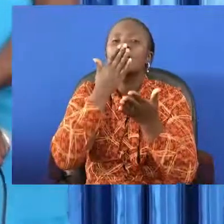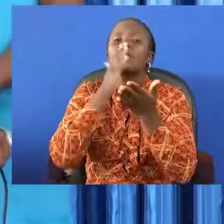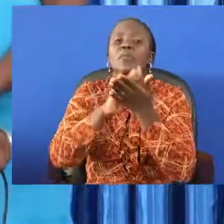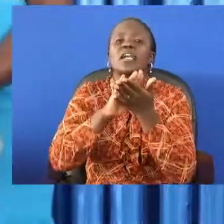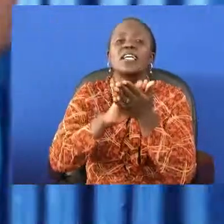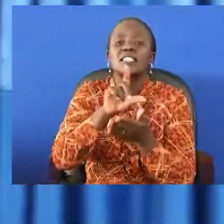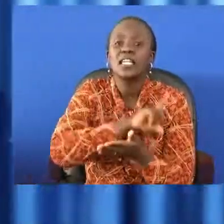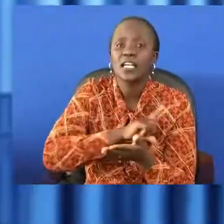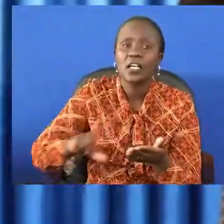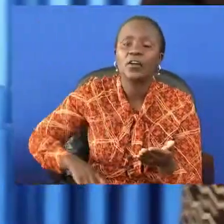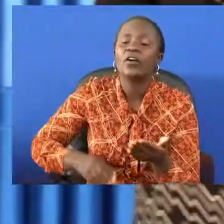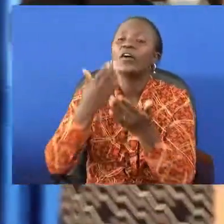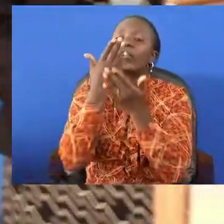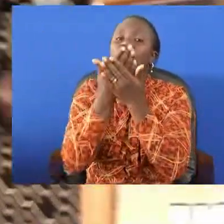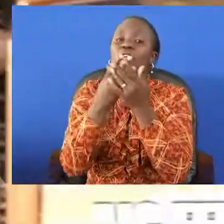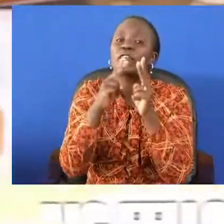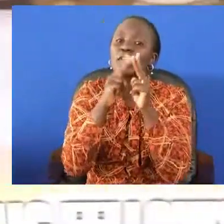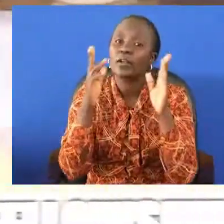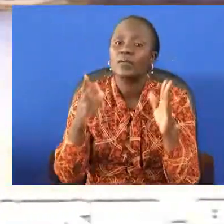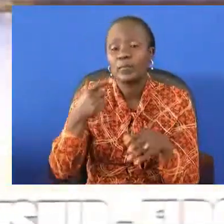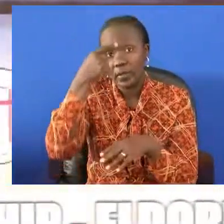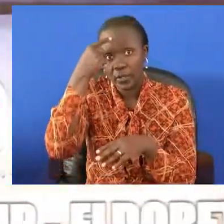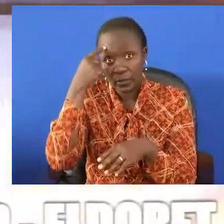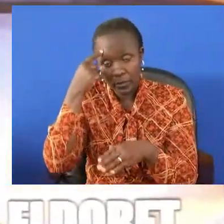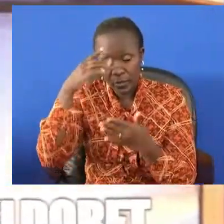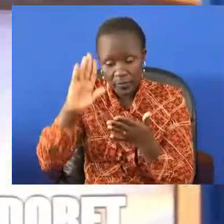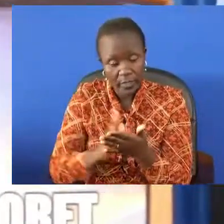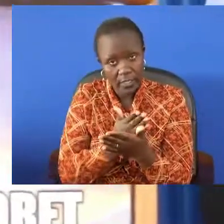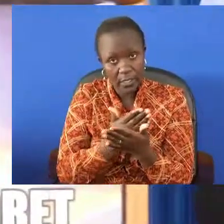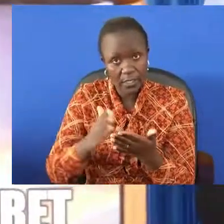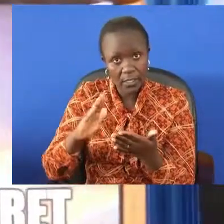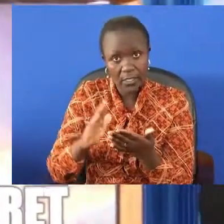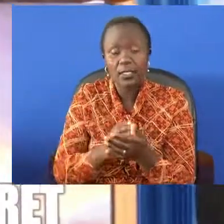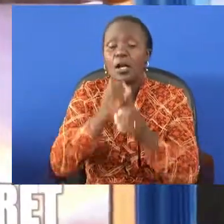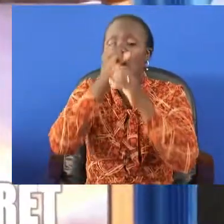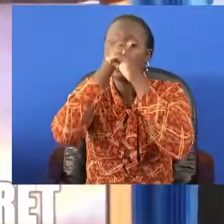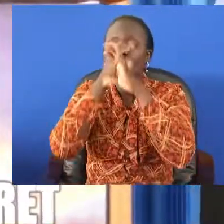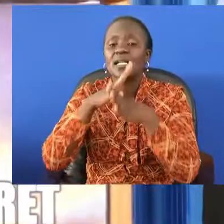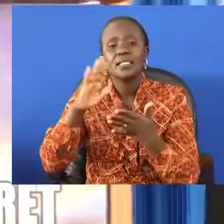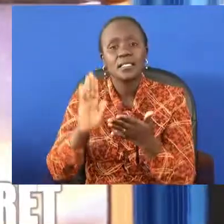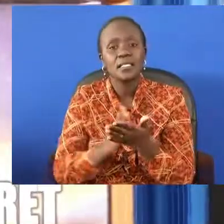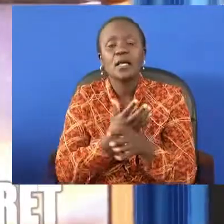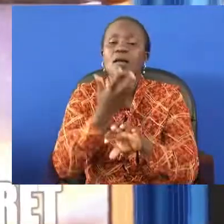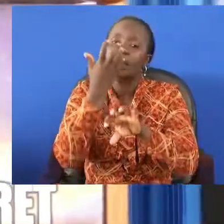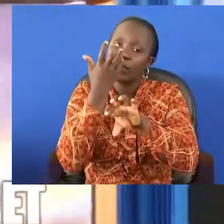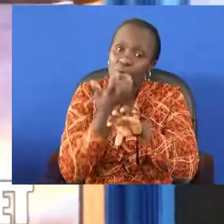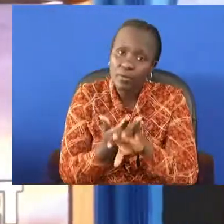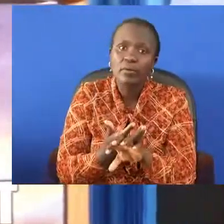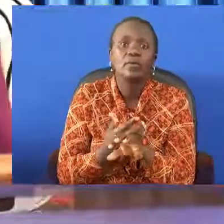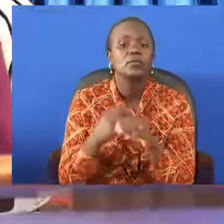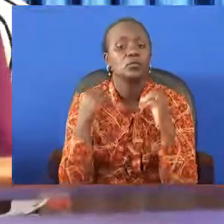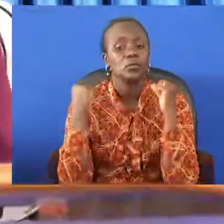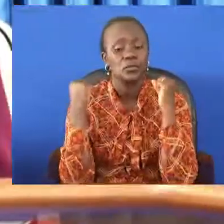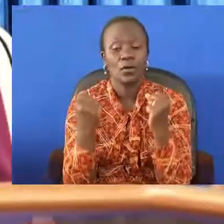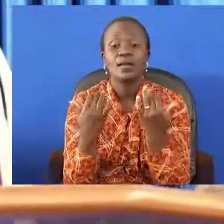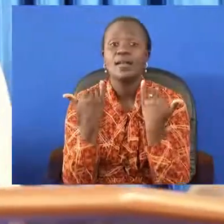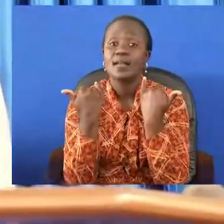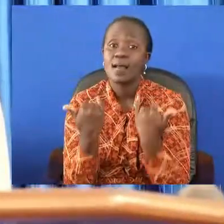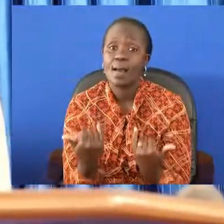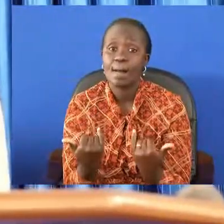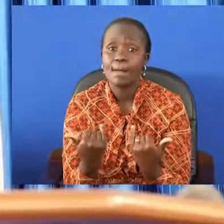Yesu asifiwe. Asante sana kwa sababu ya wimbo huo, wimbo wa baraka, mwamba wenye imara. Kwa